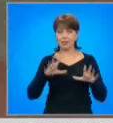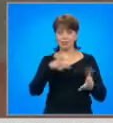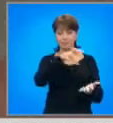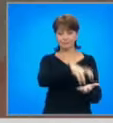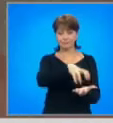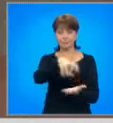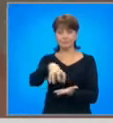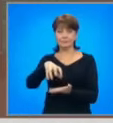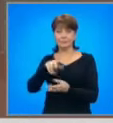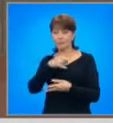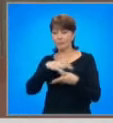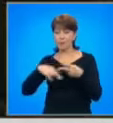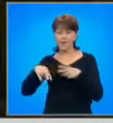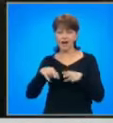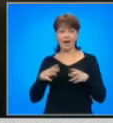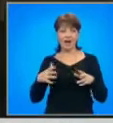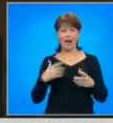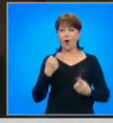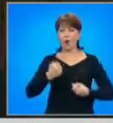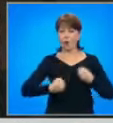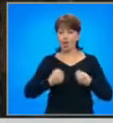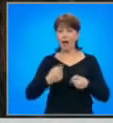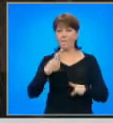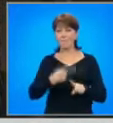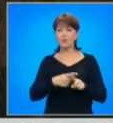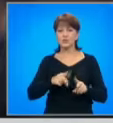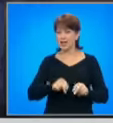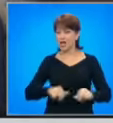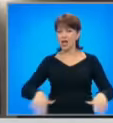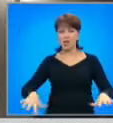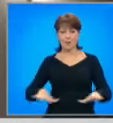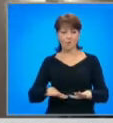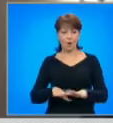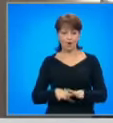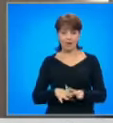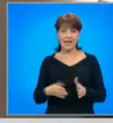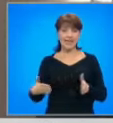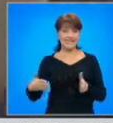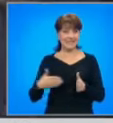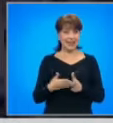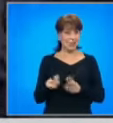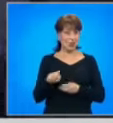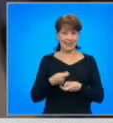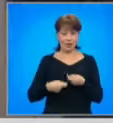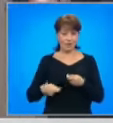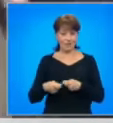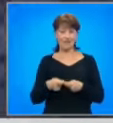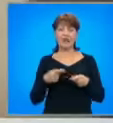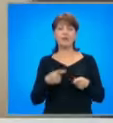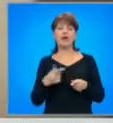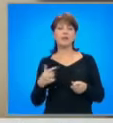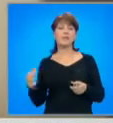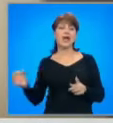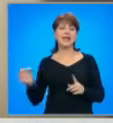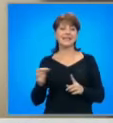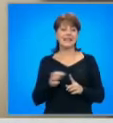Проверяваха автомобили и имоти. Освен срещу търговията с вод, акцията беше насочена и